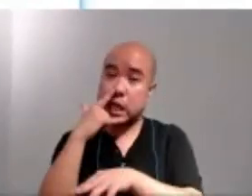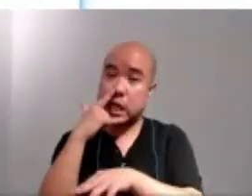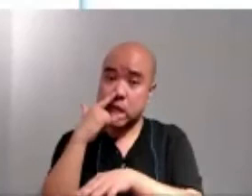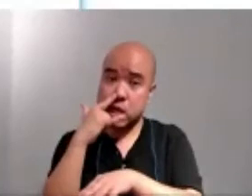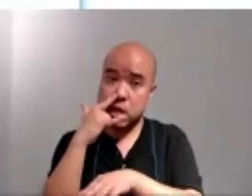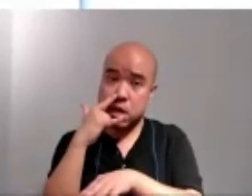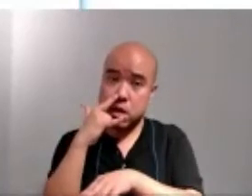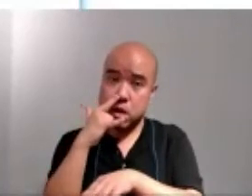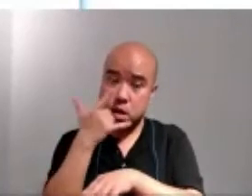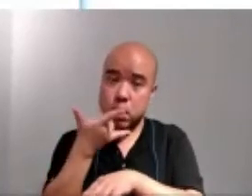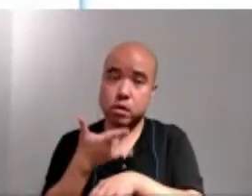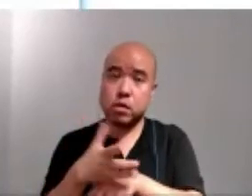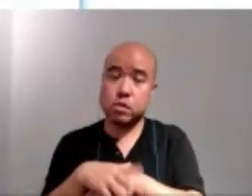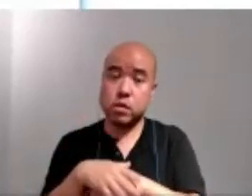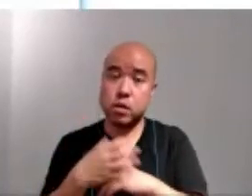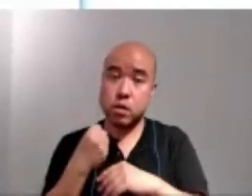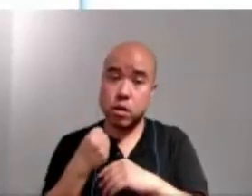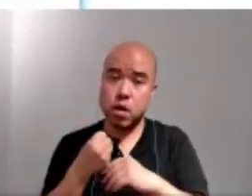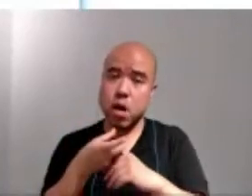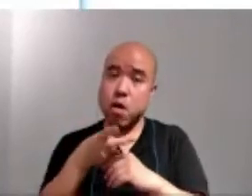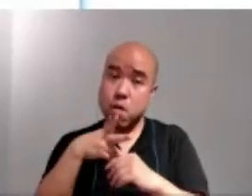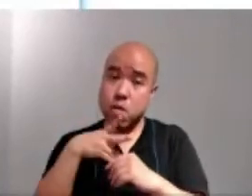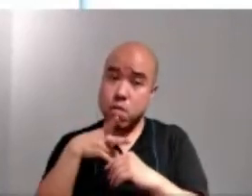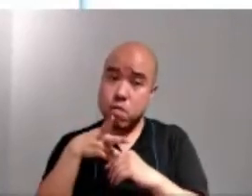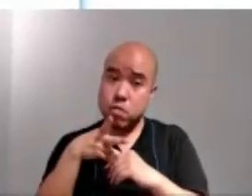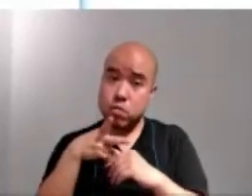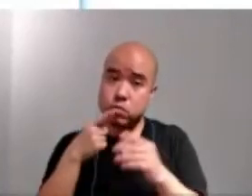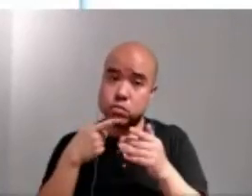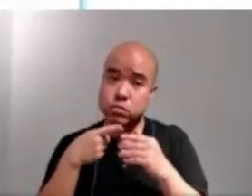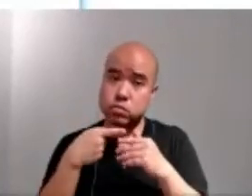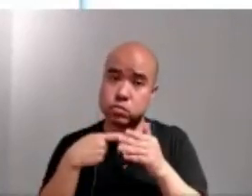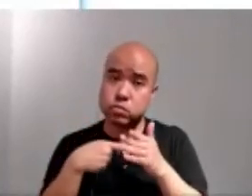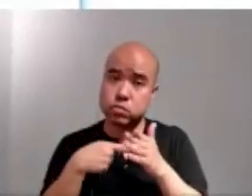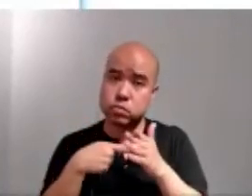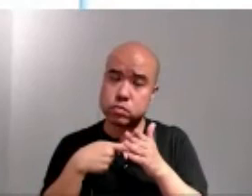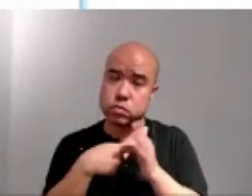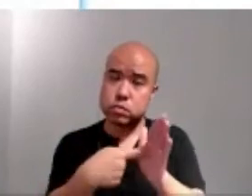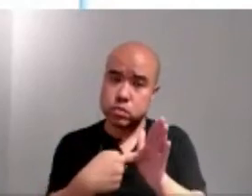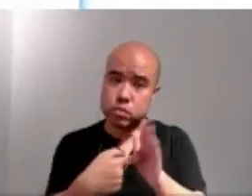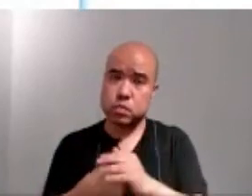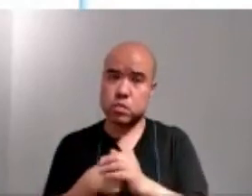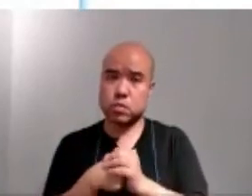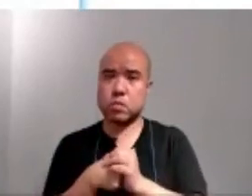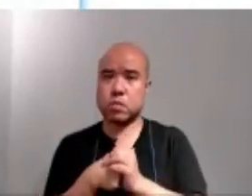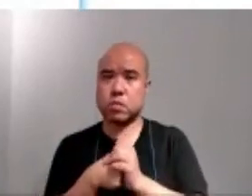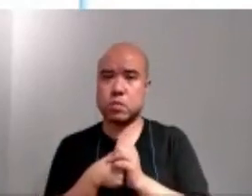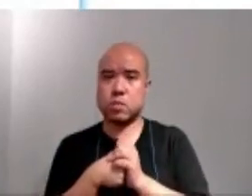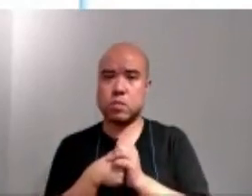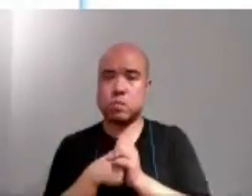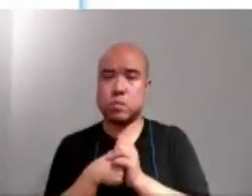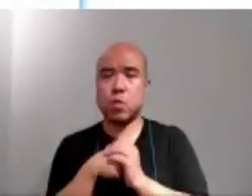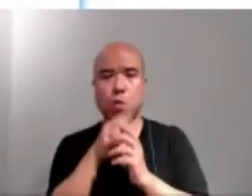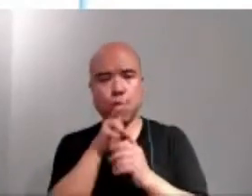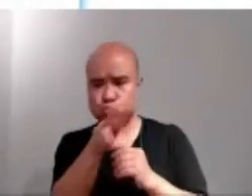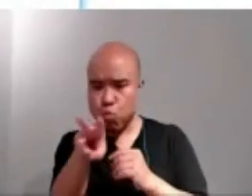點樣喺地區嗰度實踐到出嚟咧？咁我見到雖然我係社創實驗室嘅其中一份子啦，但我亦都見到好多其他區嘅社創實驗